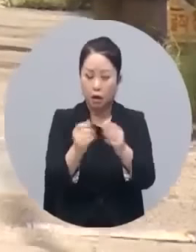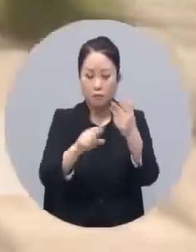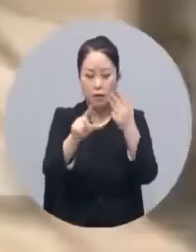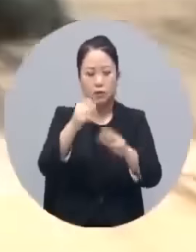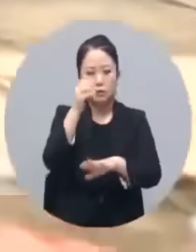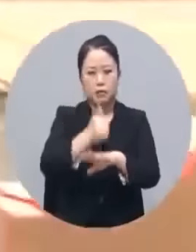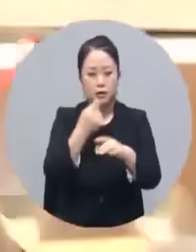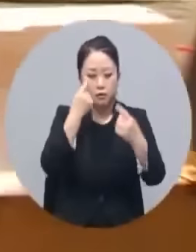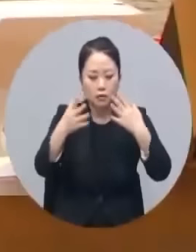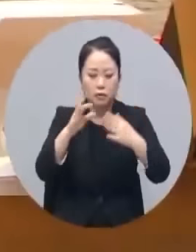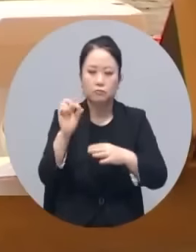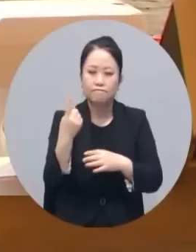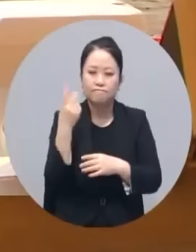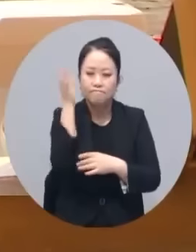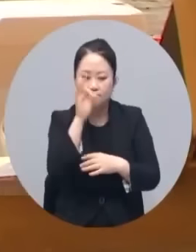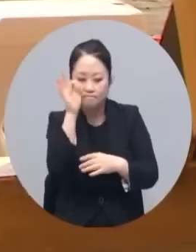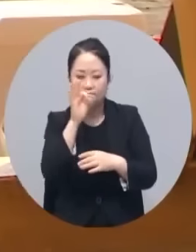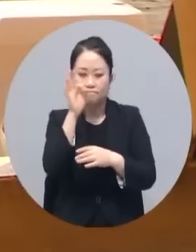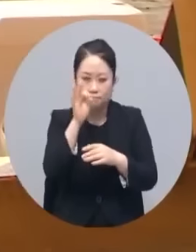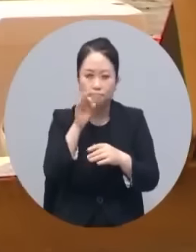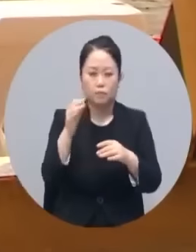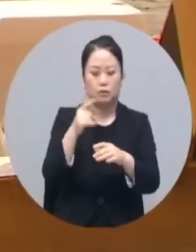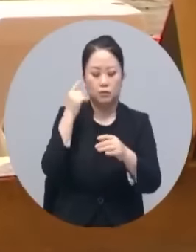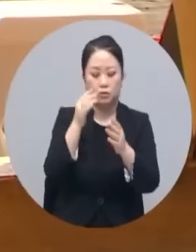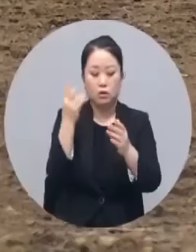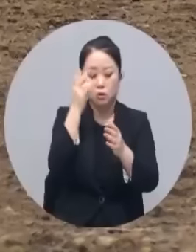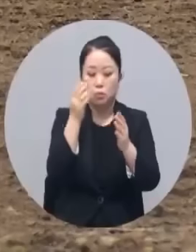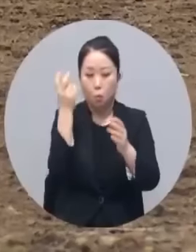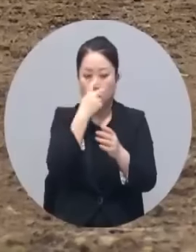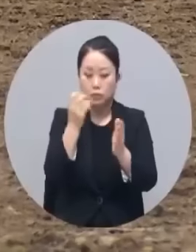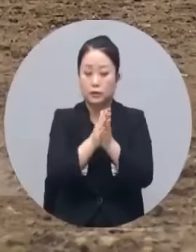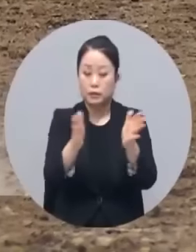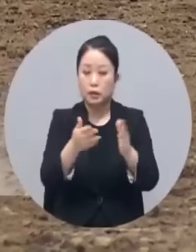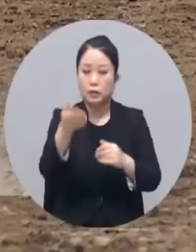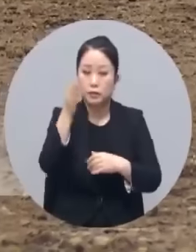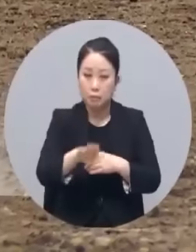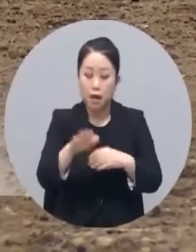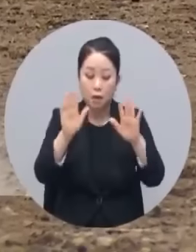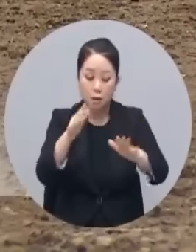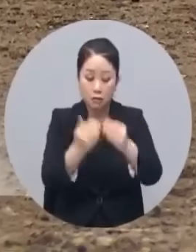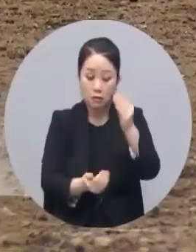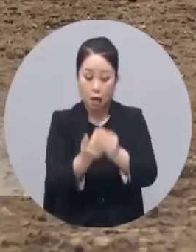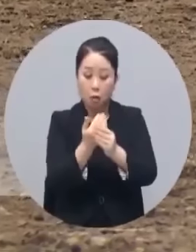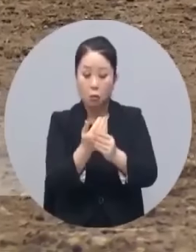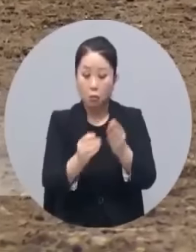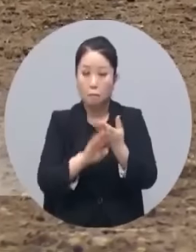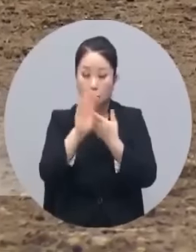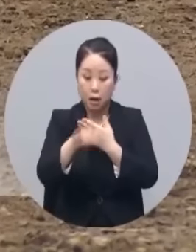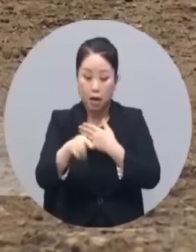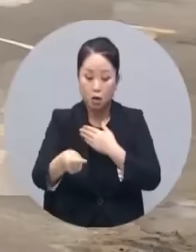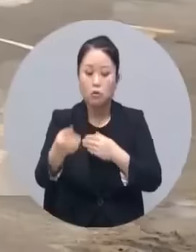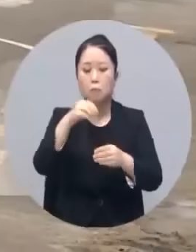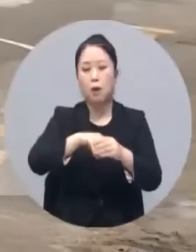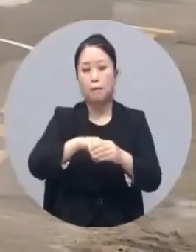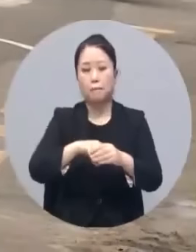찾겠다며 용역에 착수했지만 이번에 사고가 난 2공구는 사고 뒤에야 조사 대상에